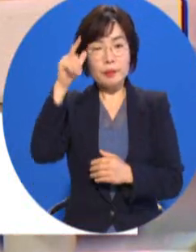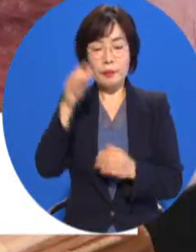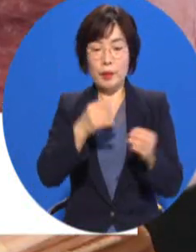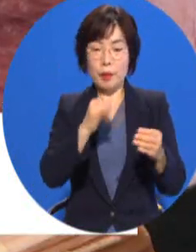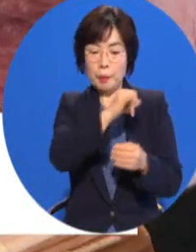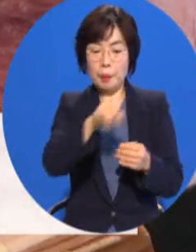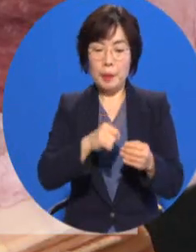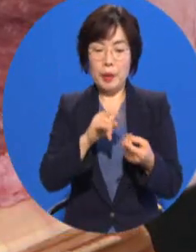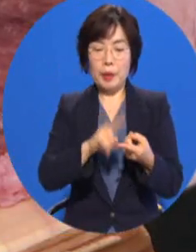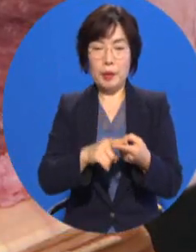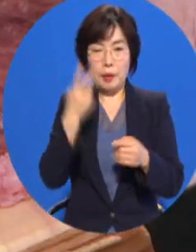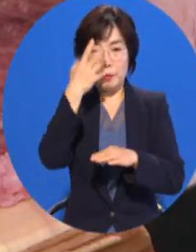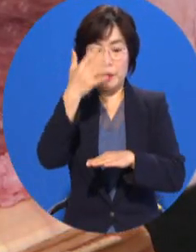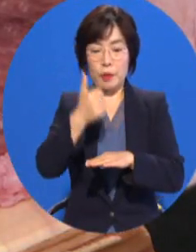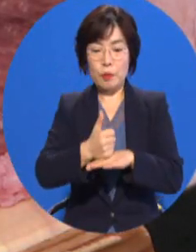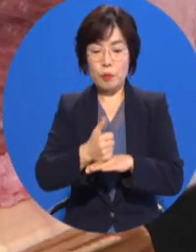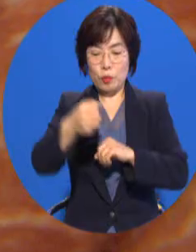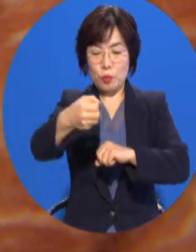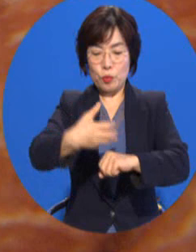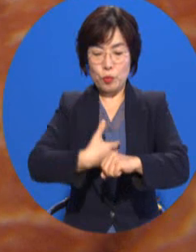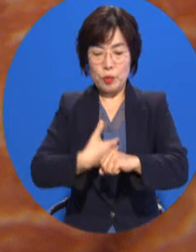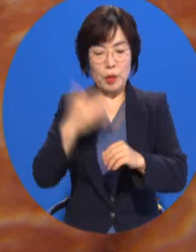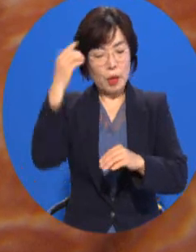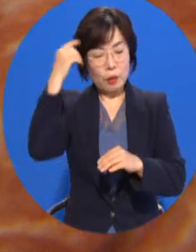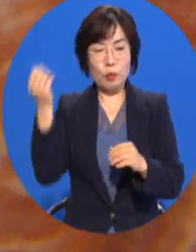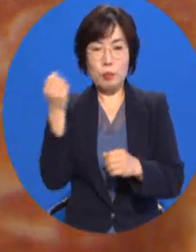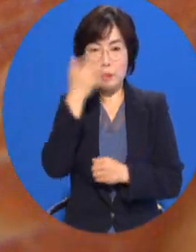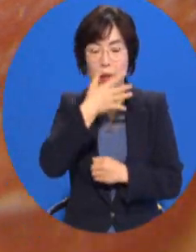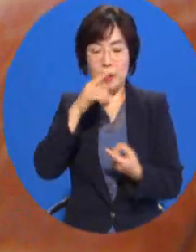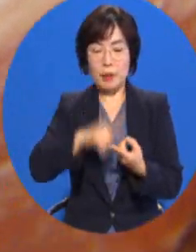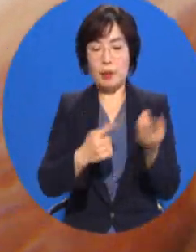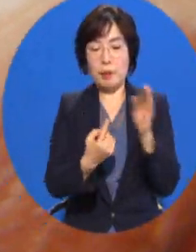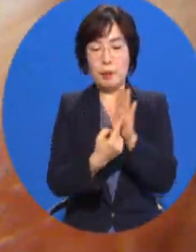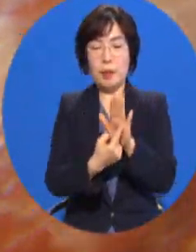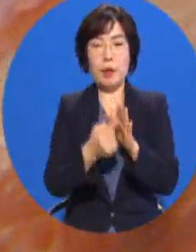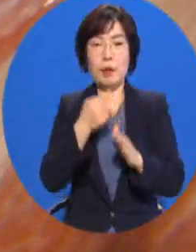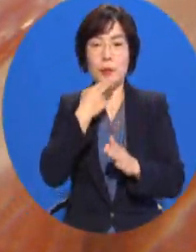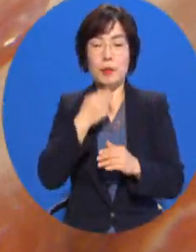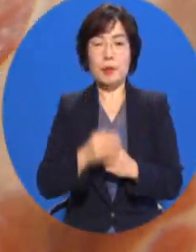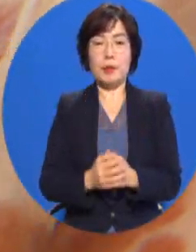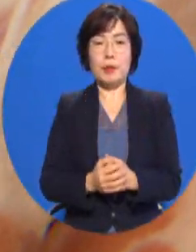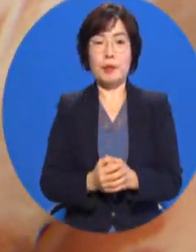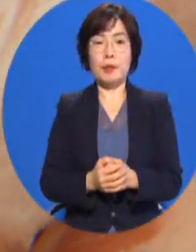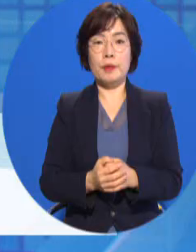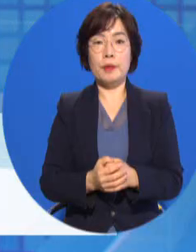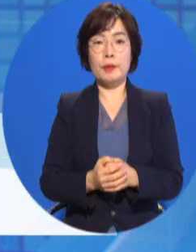유전자 검사에서도 수입산의 한우 둔갑 사례가 적발되지 않았던 것으로 조사됐습니다.